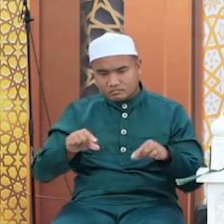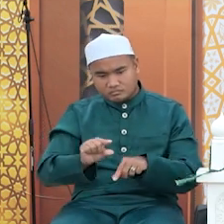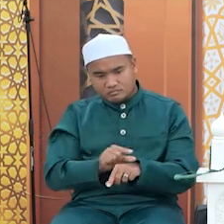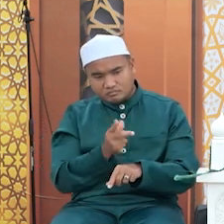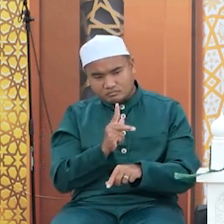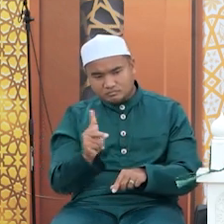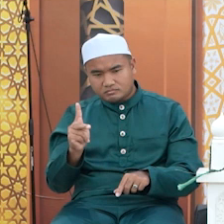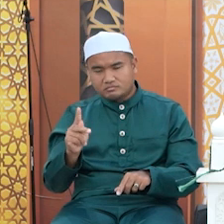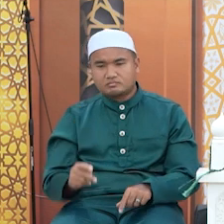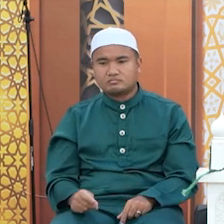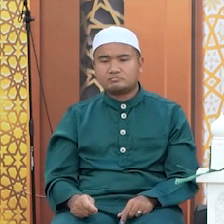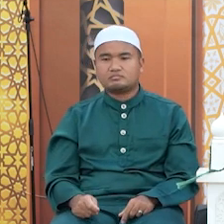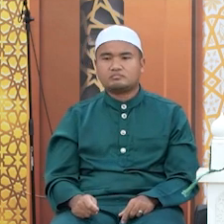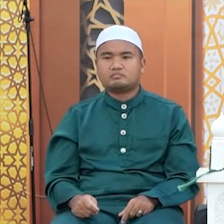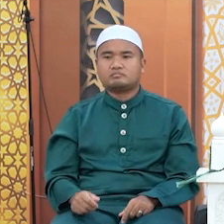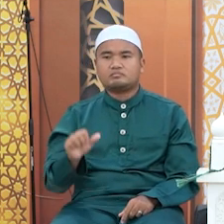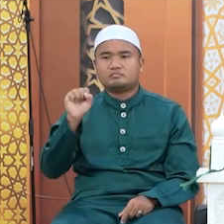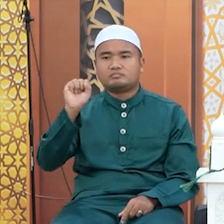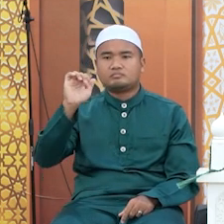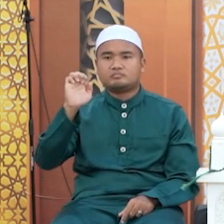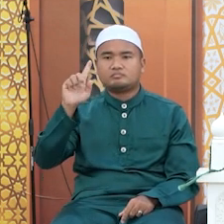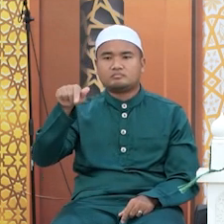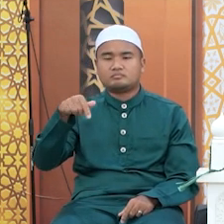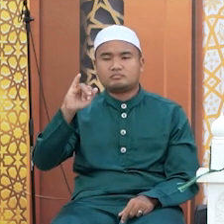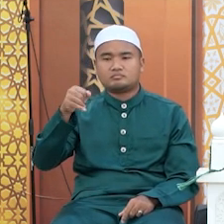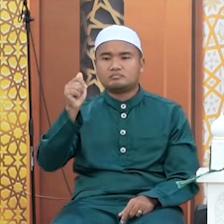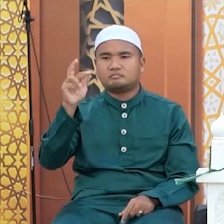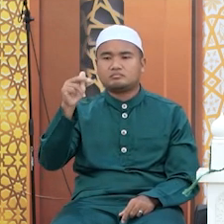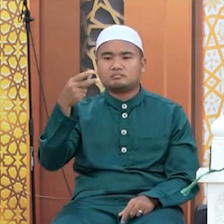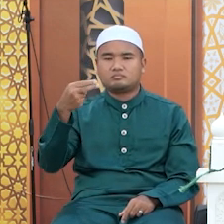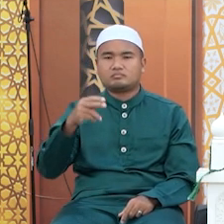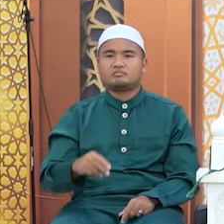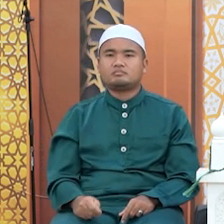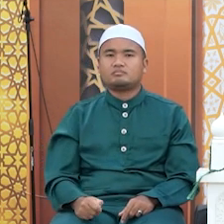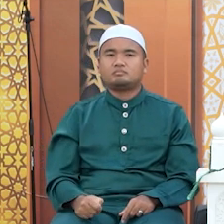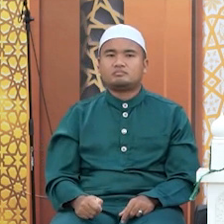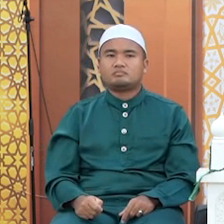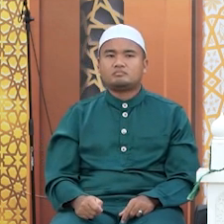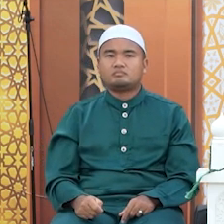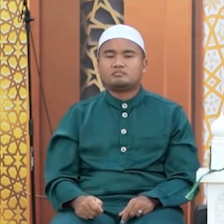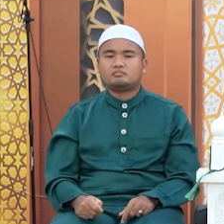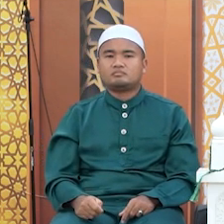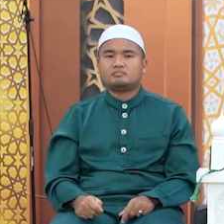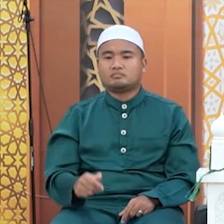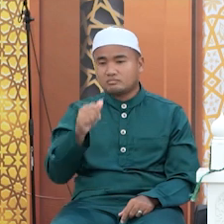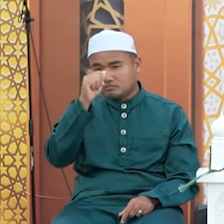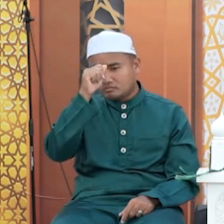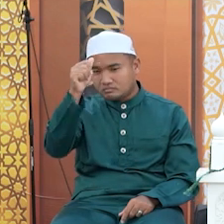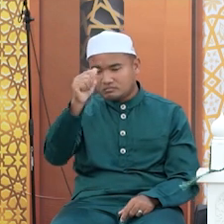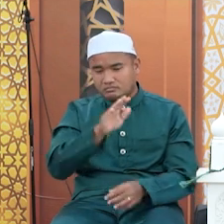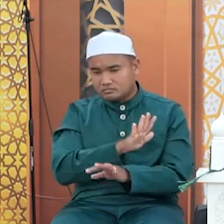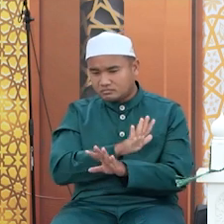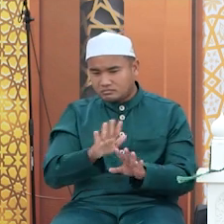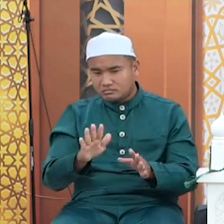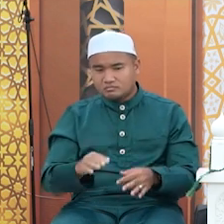dengan penafian dan kecuali, tidak kami utuskan kamu, pengecualian, dia